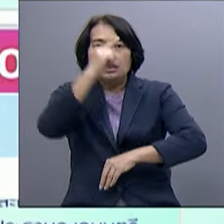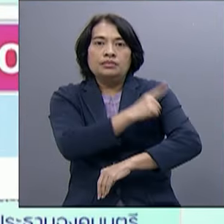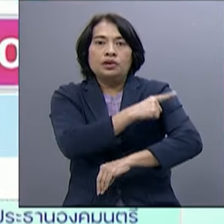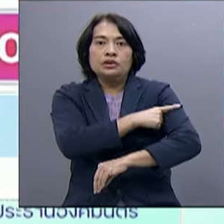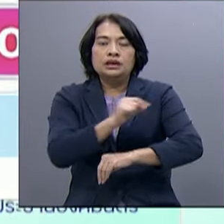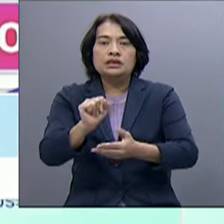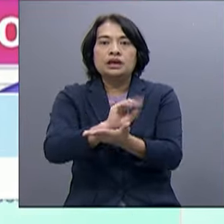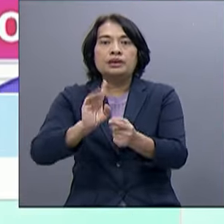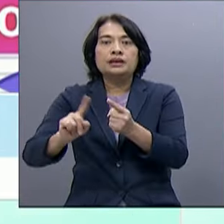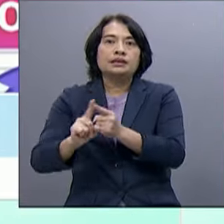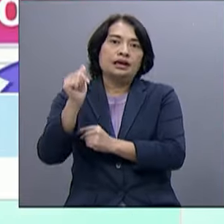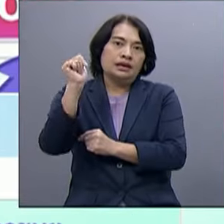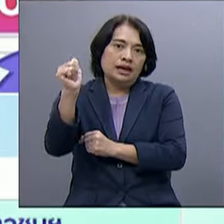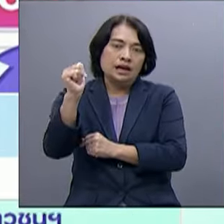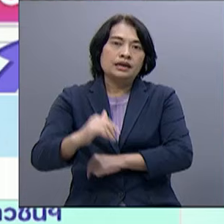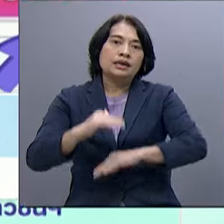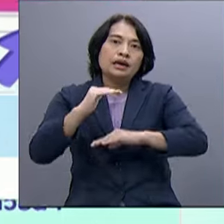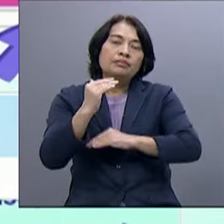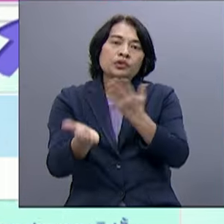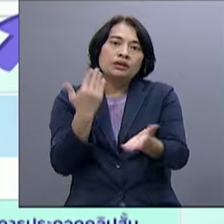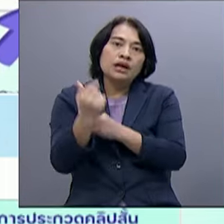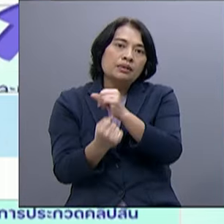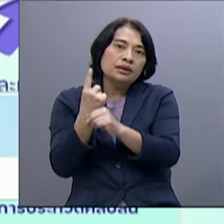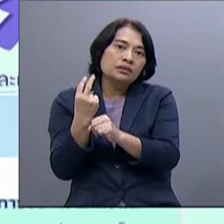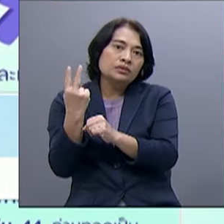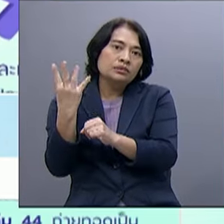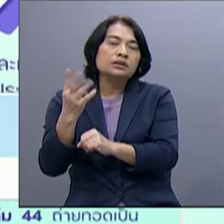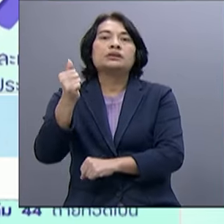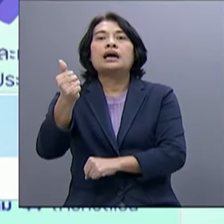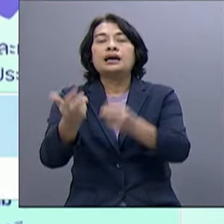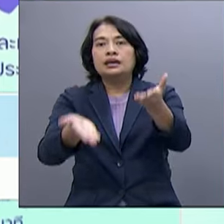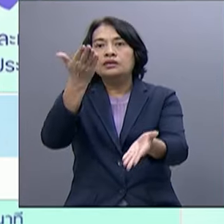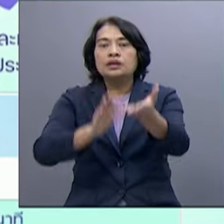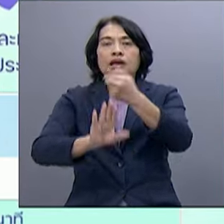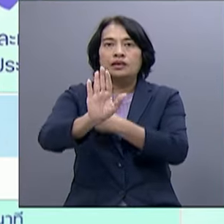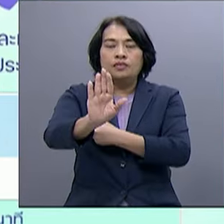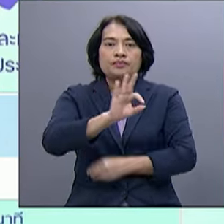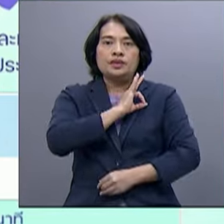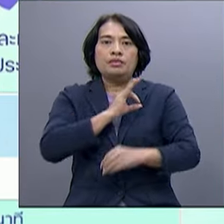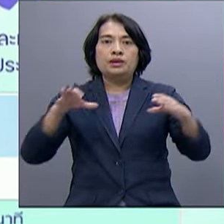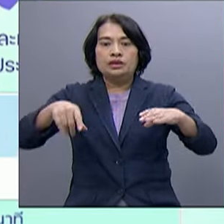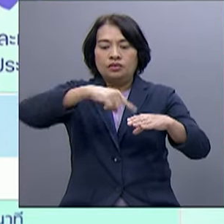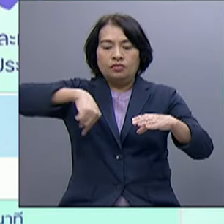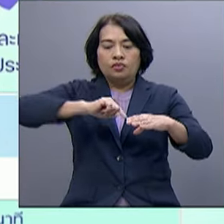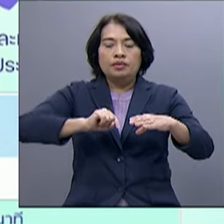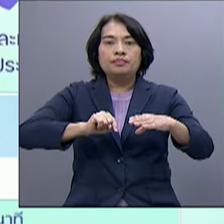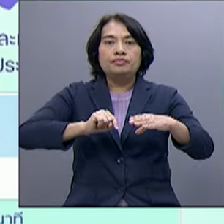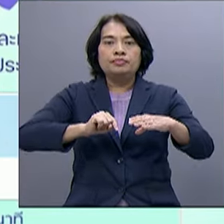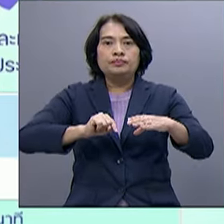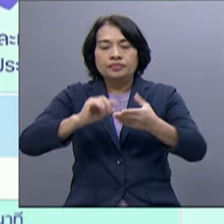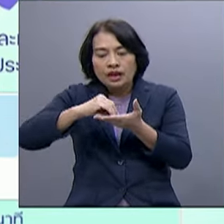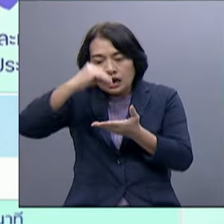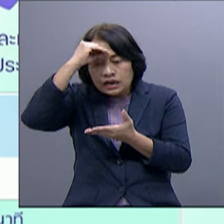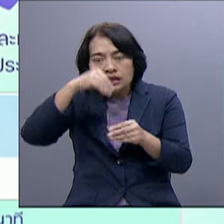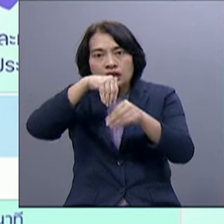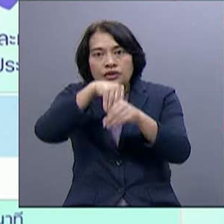ถาบันไม่จำกัดชั้นปีนะคะจะเป็นปี1ปี2ปี3หรือปี4หรือปีไหนๆก็ได้โดยสมาชิกในแต่ละทีมไม่จำเป็นต้องศึกษาอยู่ในส